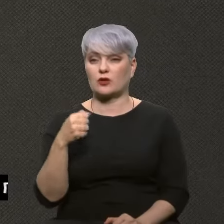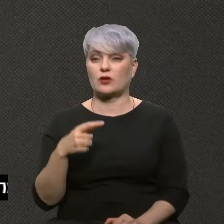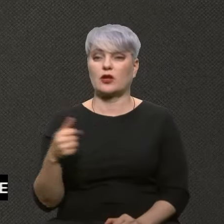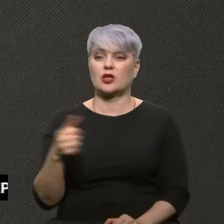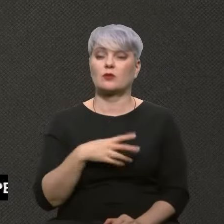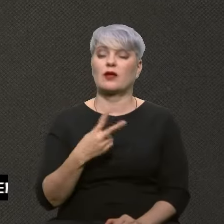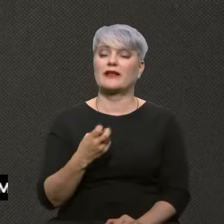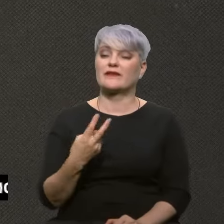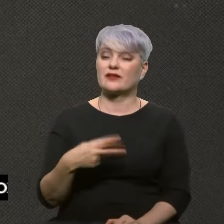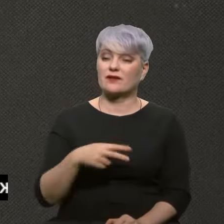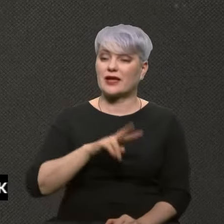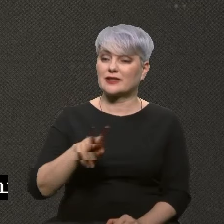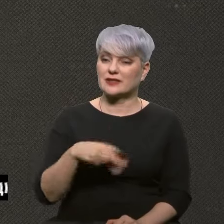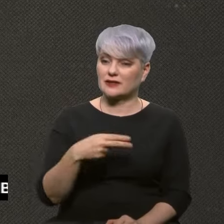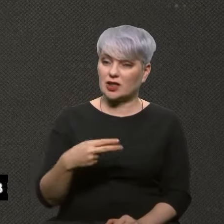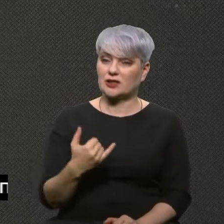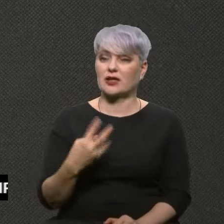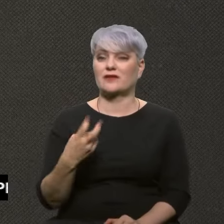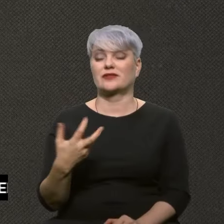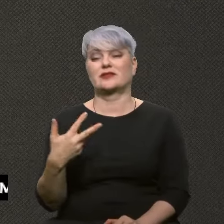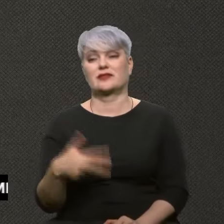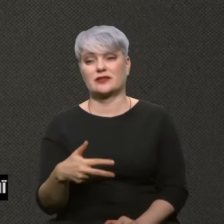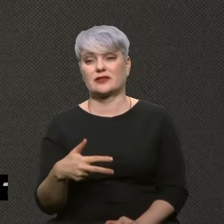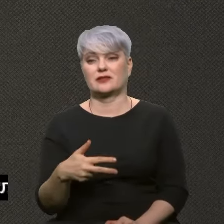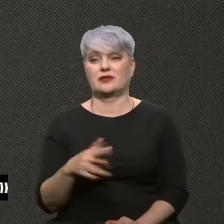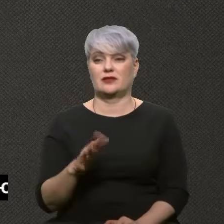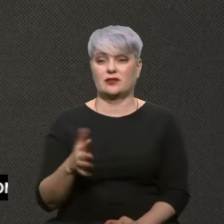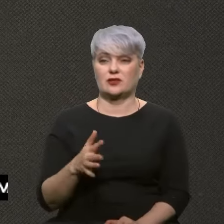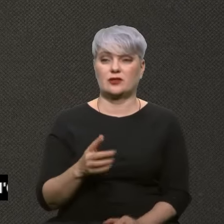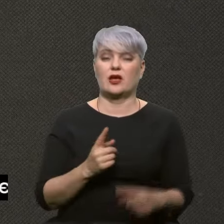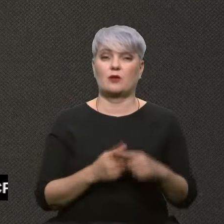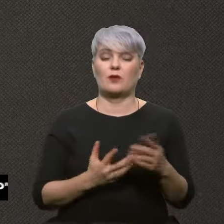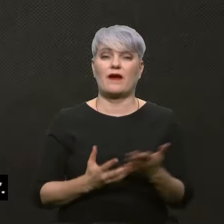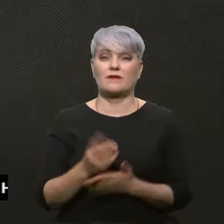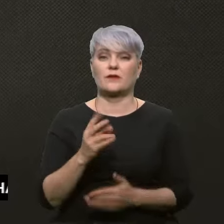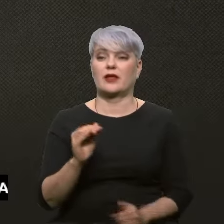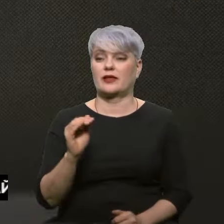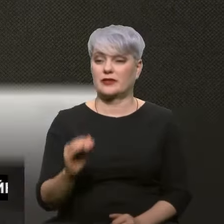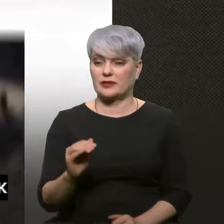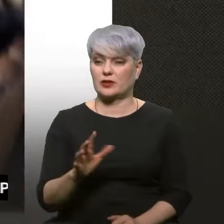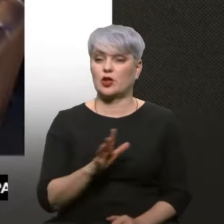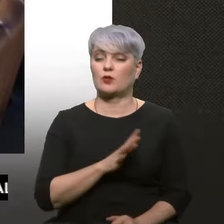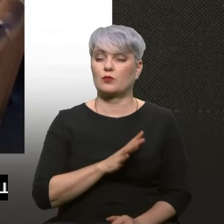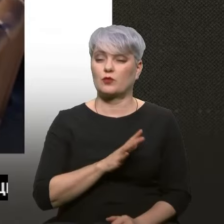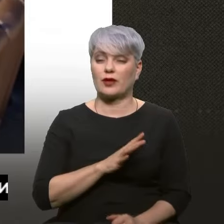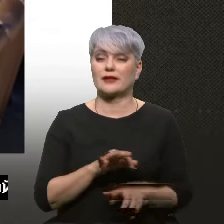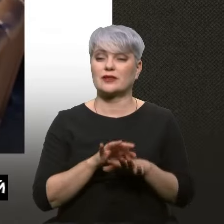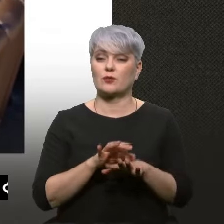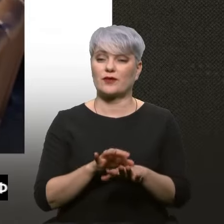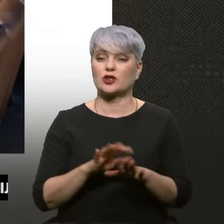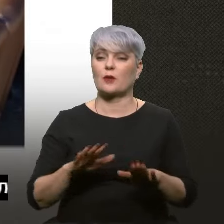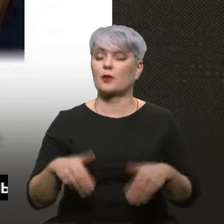було 220 євро, зараз там, здається, 230, щось біля цього. Плюс виплата на дитину. Була